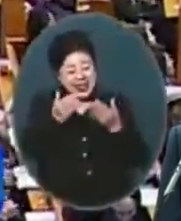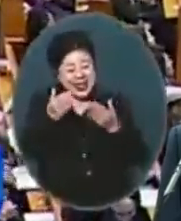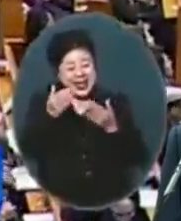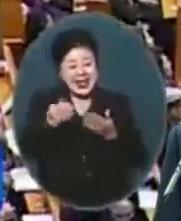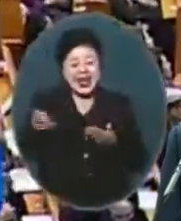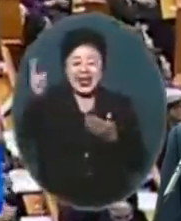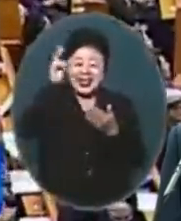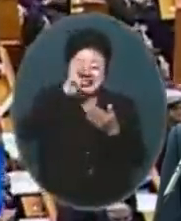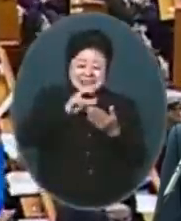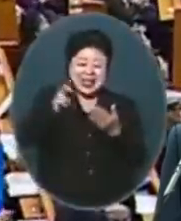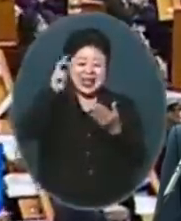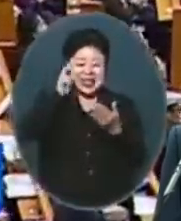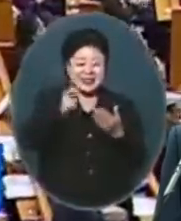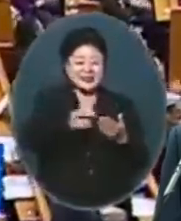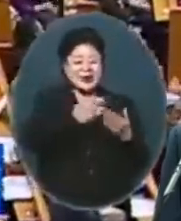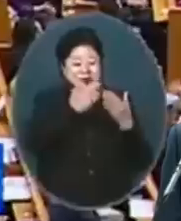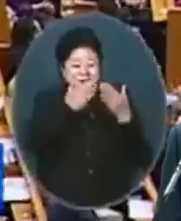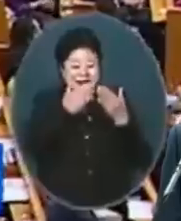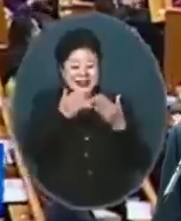찬송하세